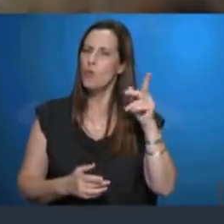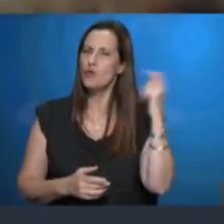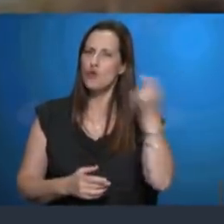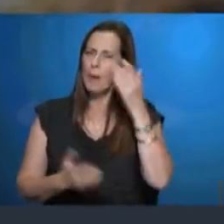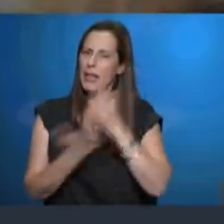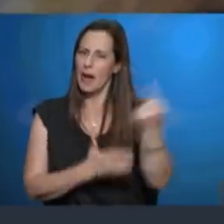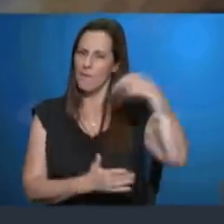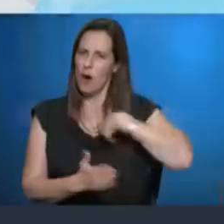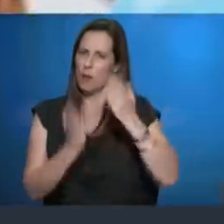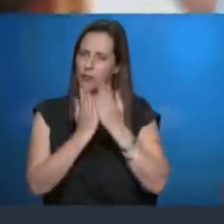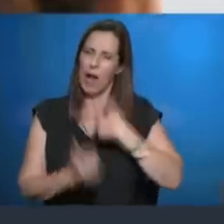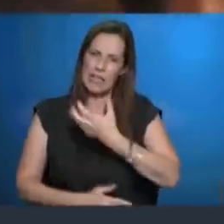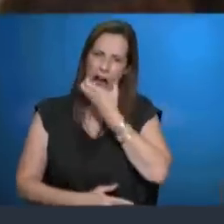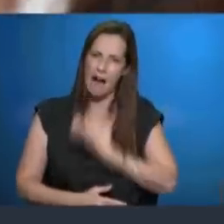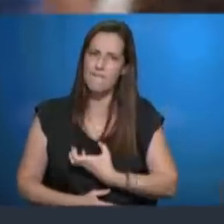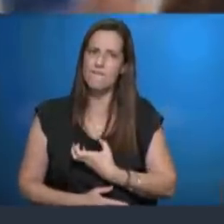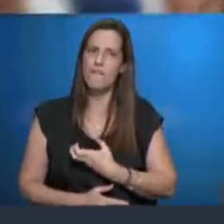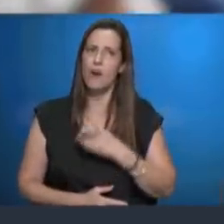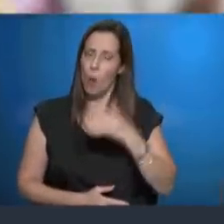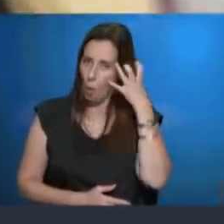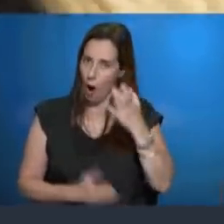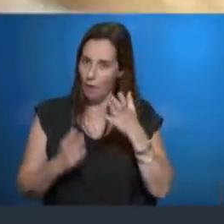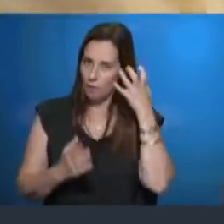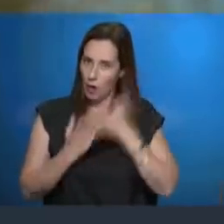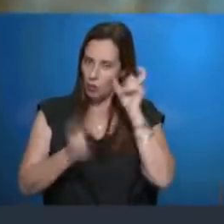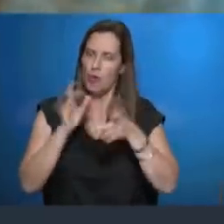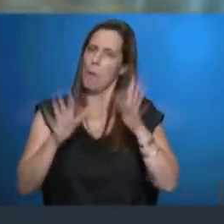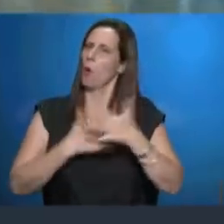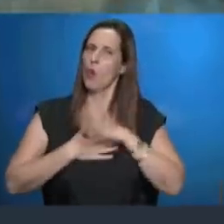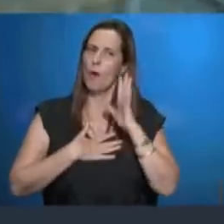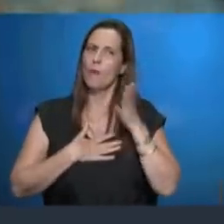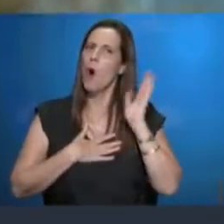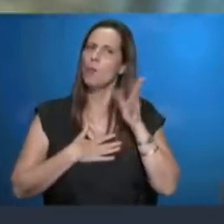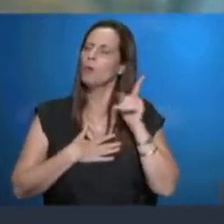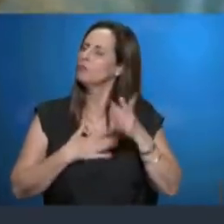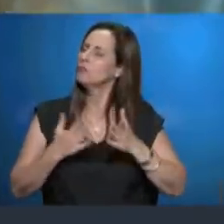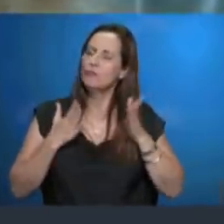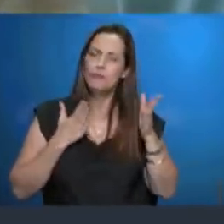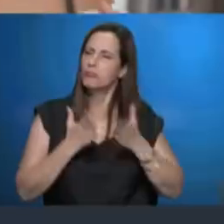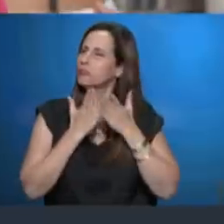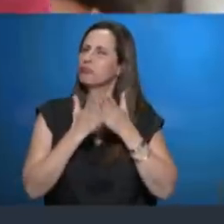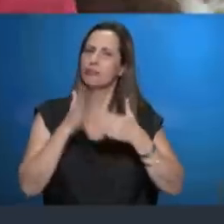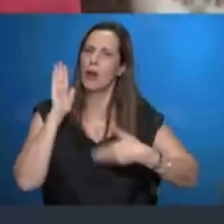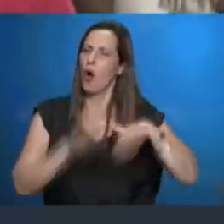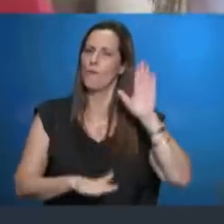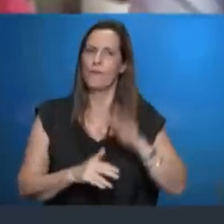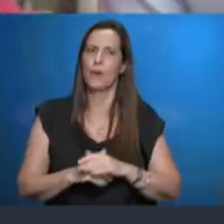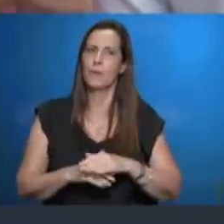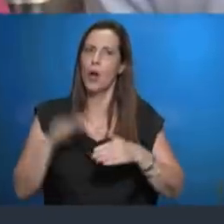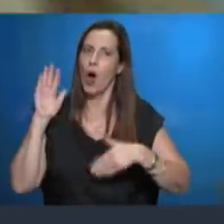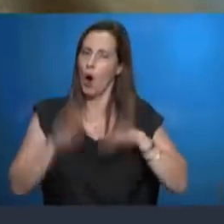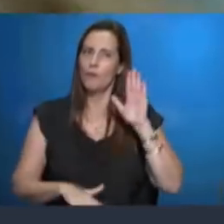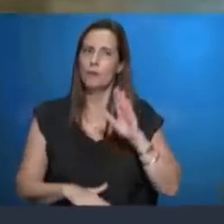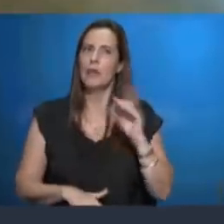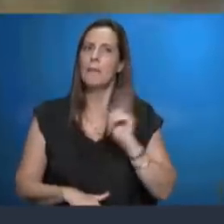מתפעץ כל שבת בבית כנסת. הוא אוהב לעזור לאנשים? מאוד. מאוד מאוד. מאוד נרתע. לרובם. למי